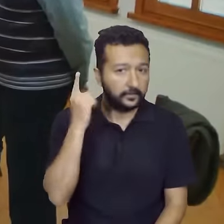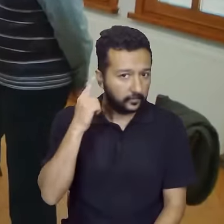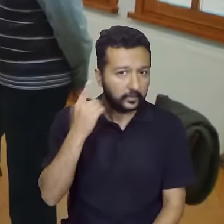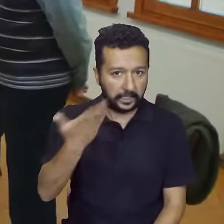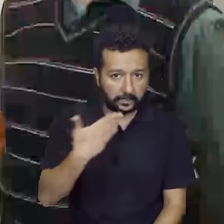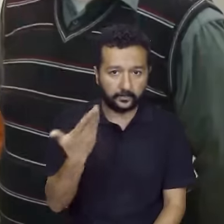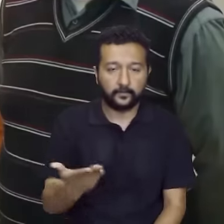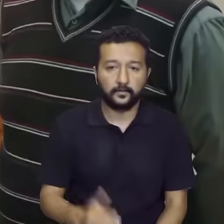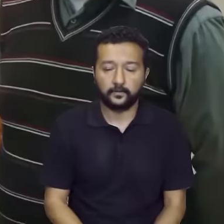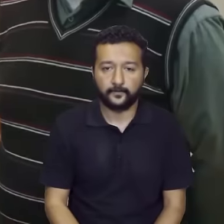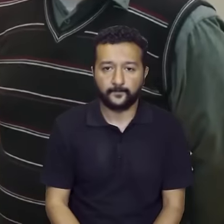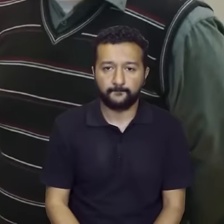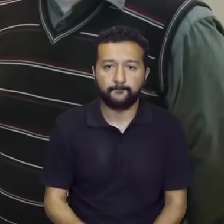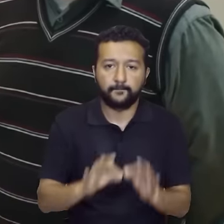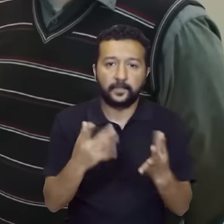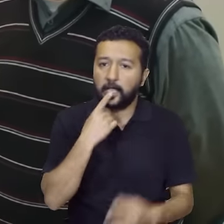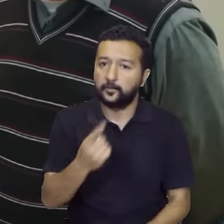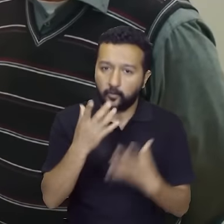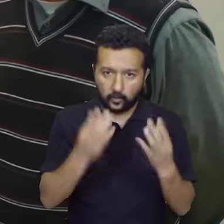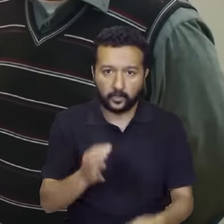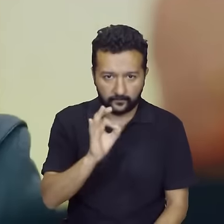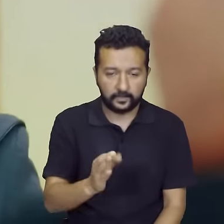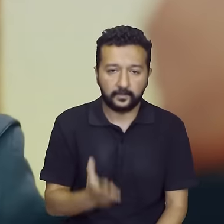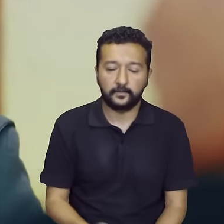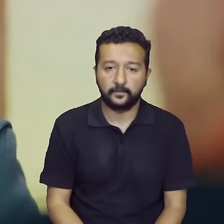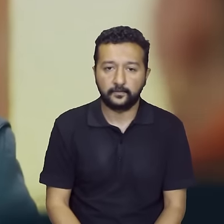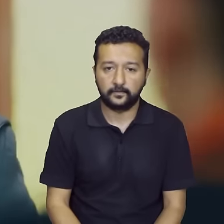Sizi dinliyoruz. Ne söyleyeceksiniz söyleyin, evet.